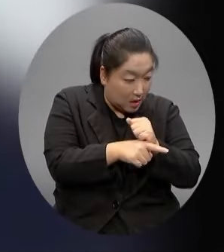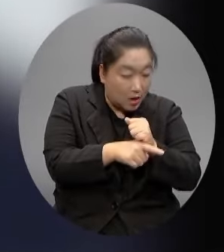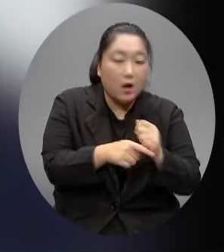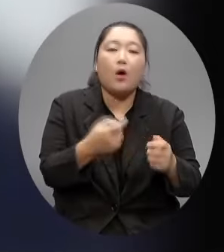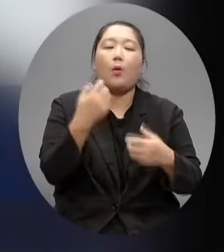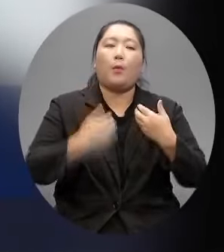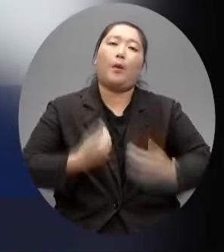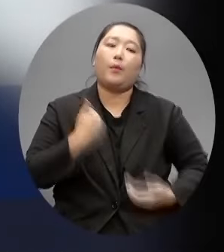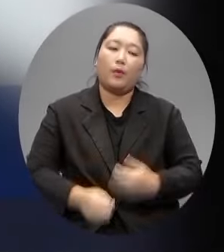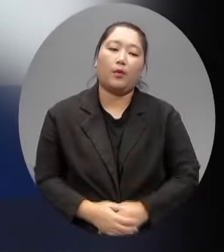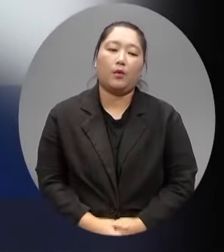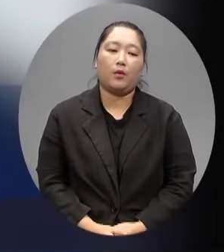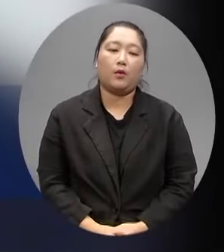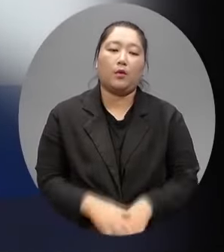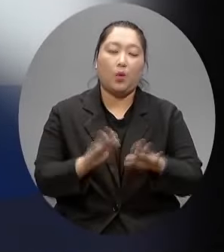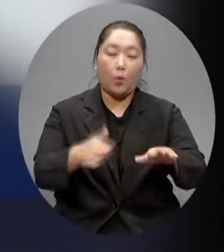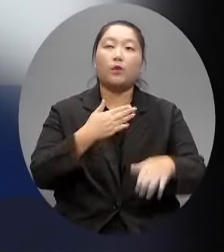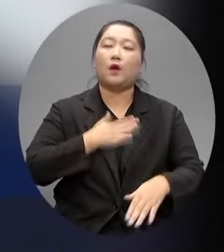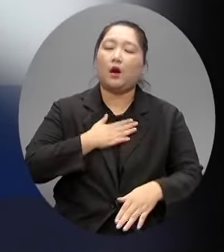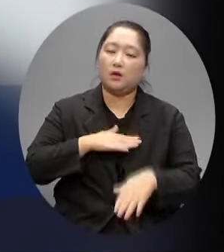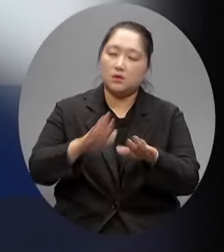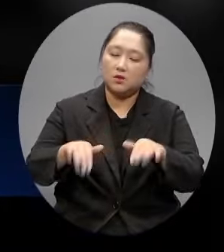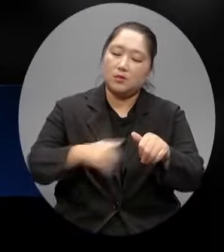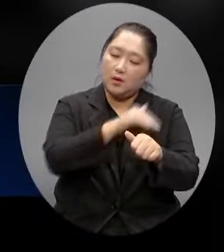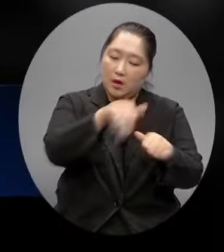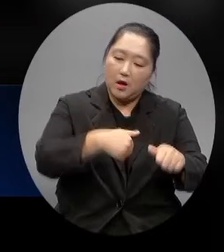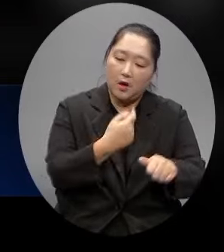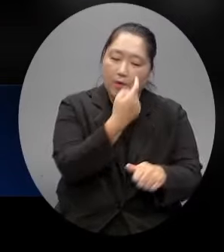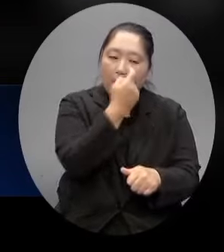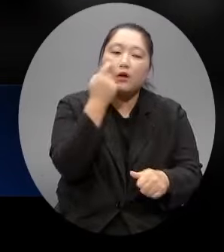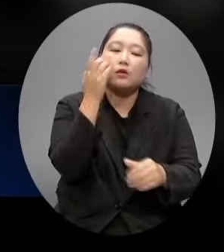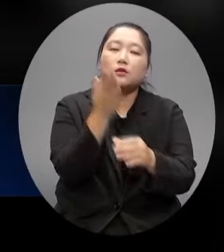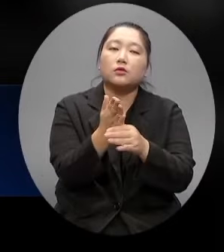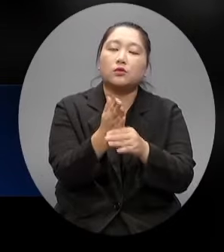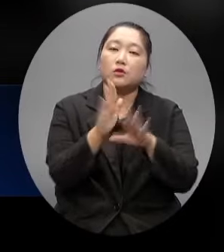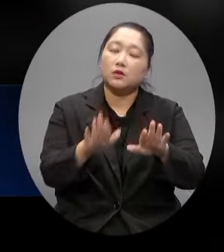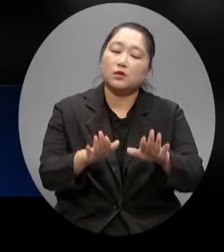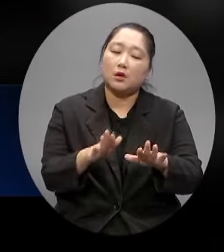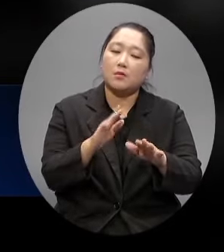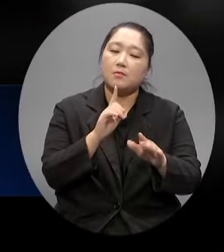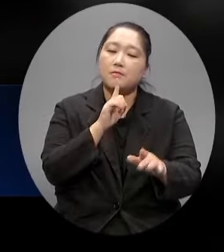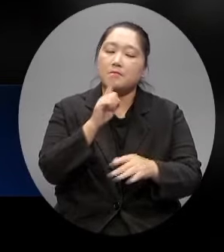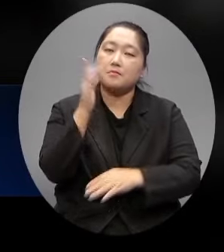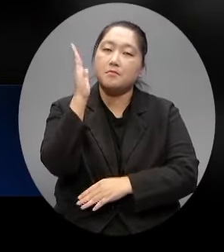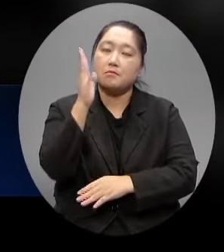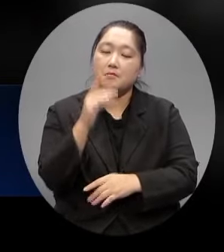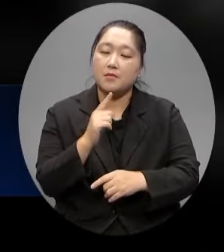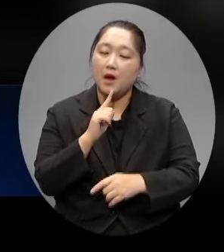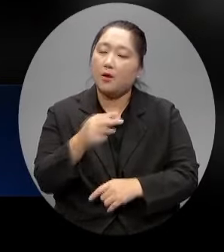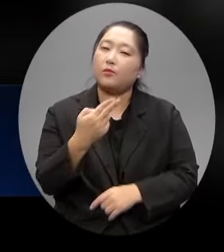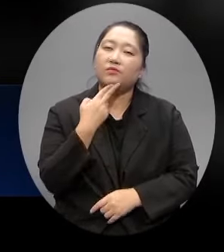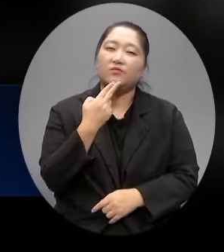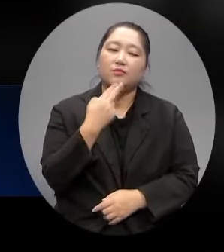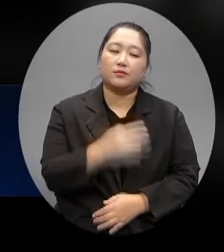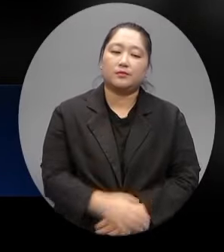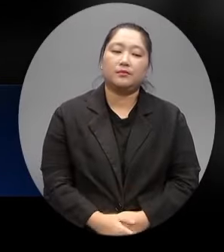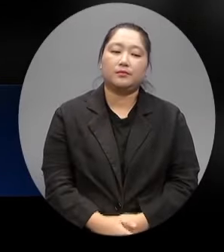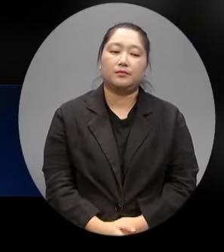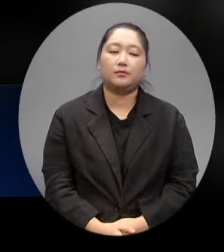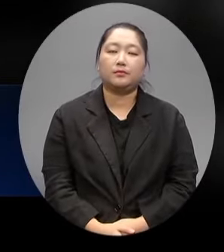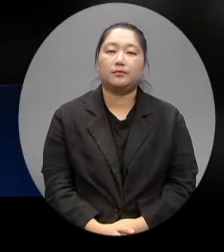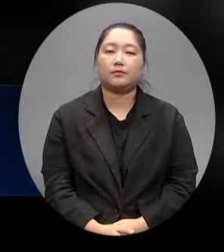오늘 알게 돼서 지금 현재는 파악 중이고 구체적으로 이제 현재 단계에서는 드릴 수 있는 말씀은